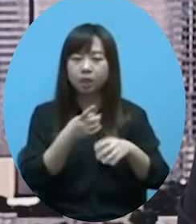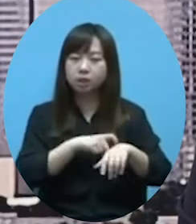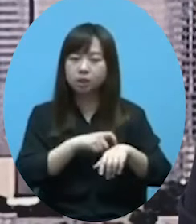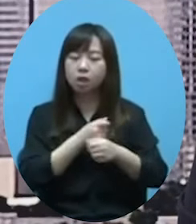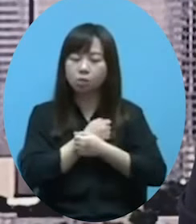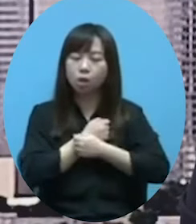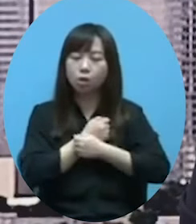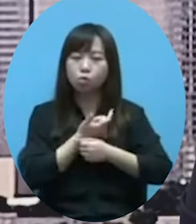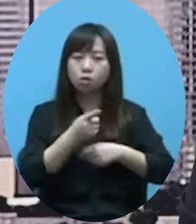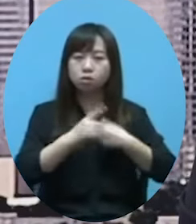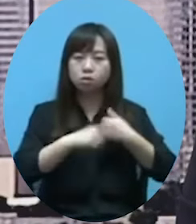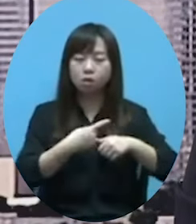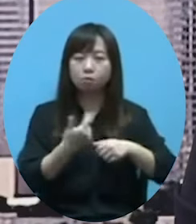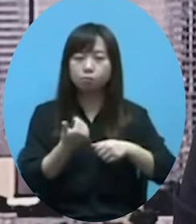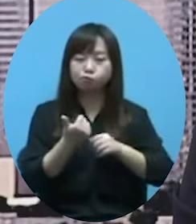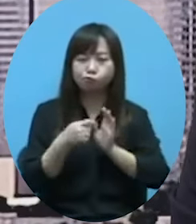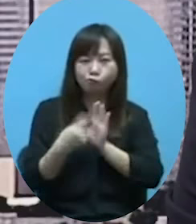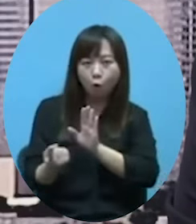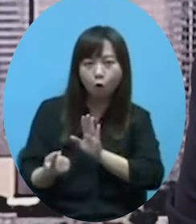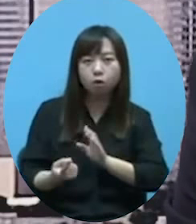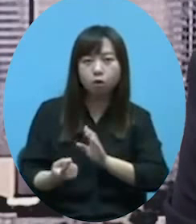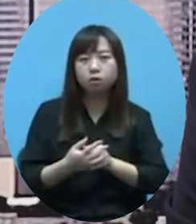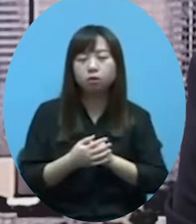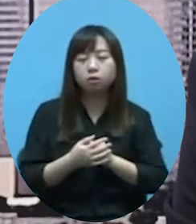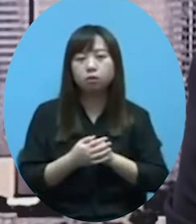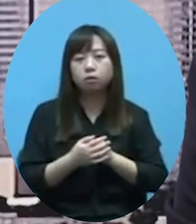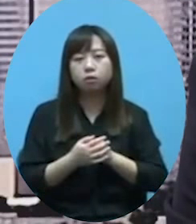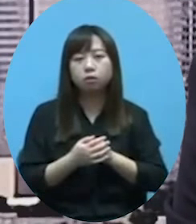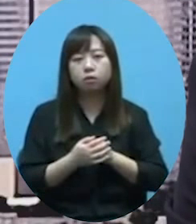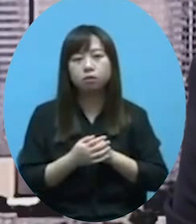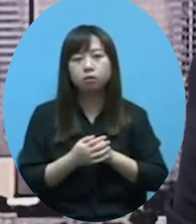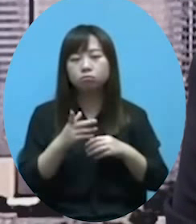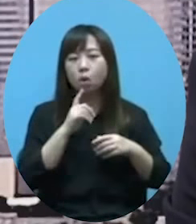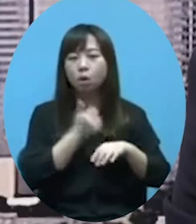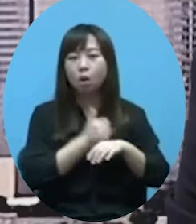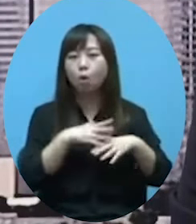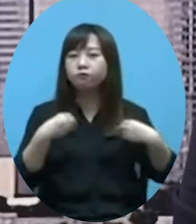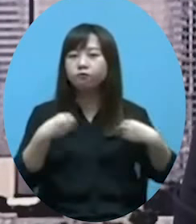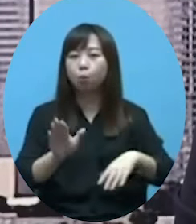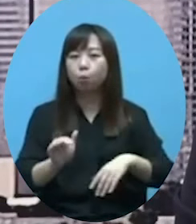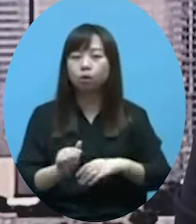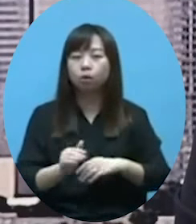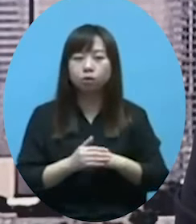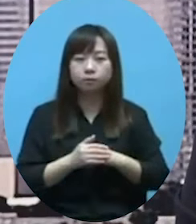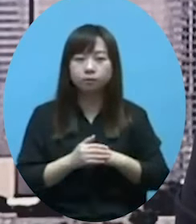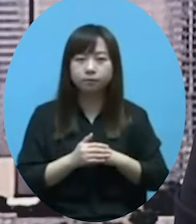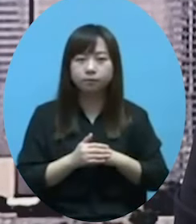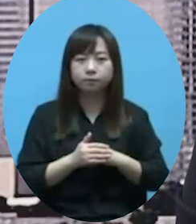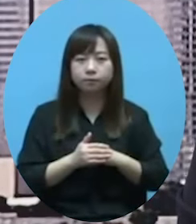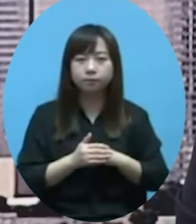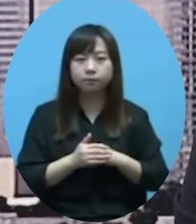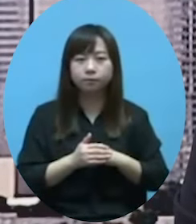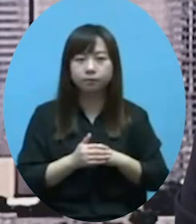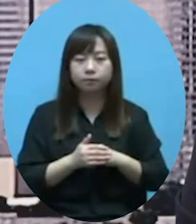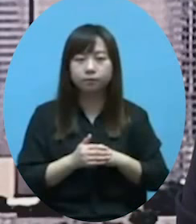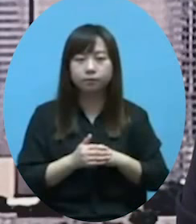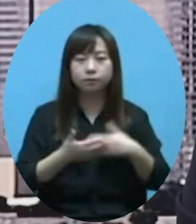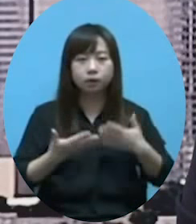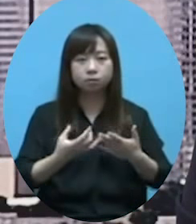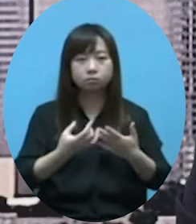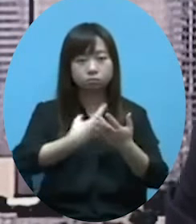休息牠自己身體有抵抗能力牠自己是有機會康復的那我們的現時的